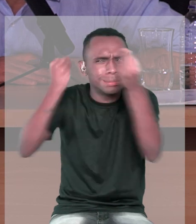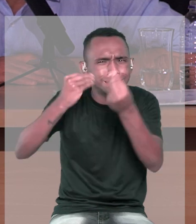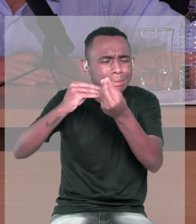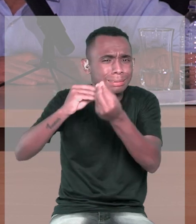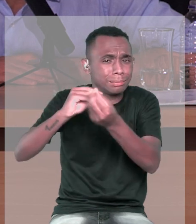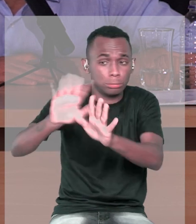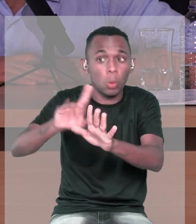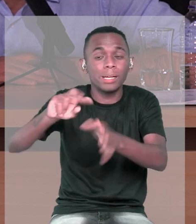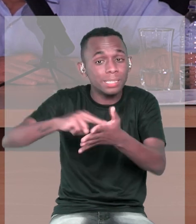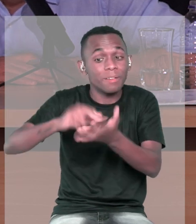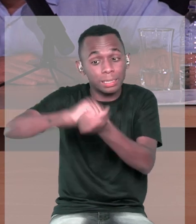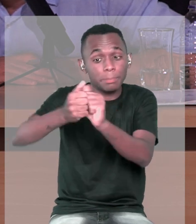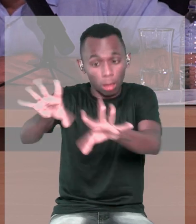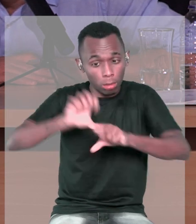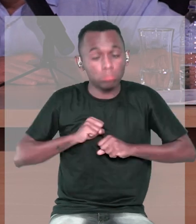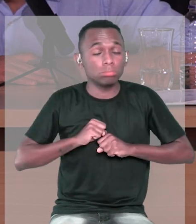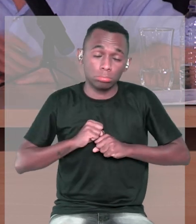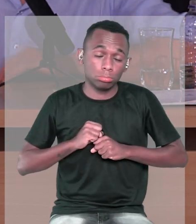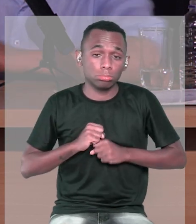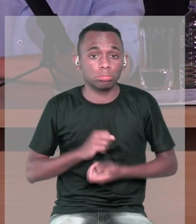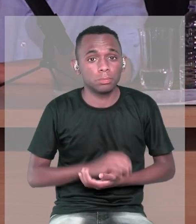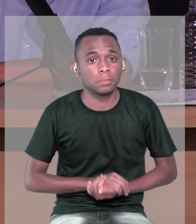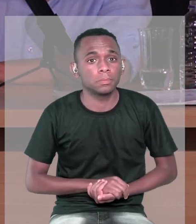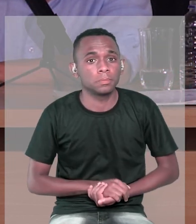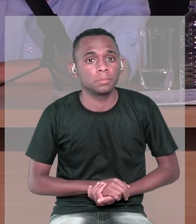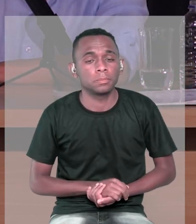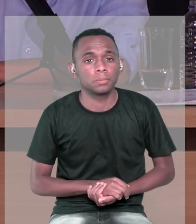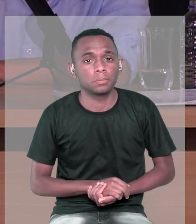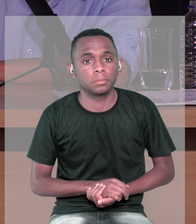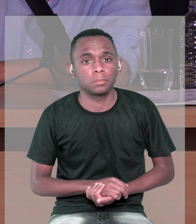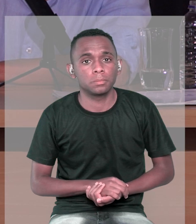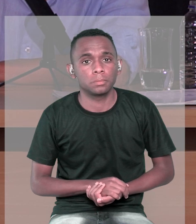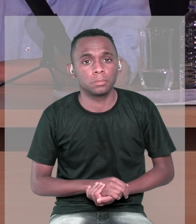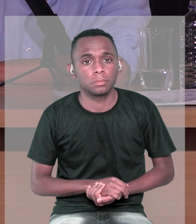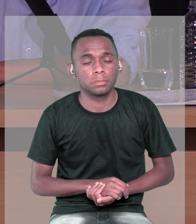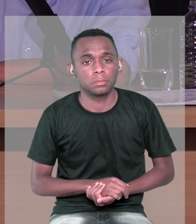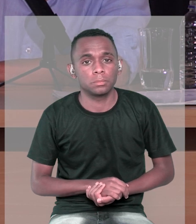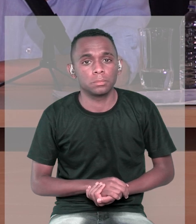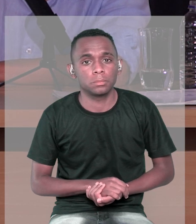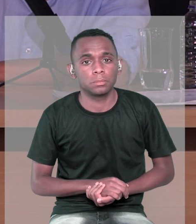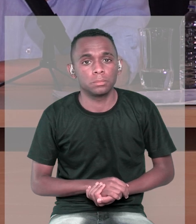se apropriar delas. Si vous voulez, le psychisme